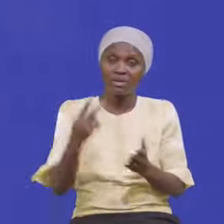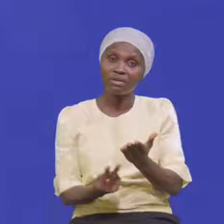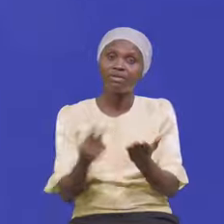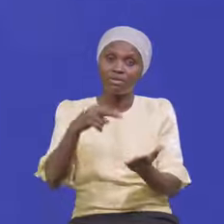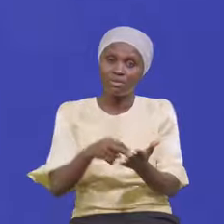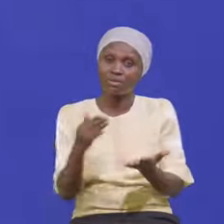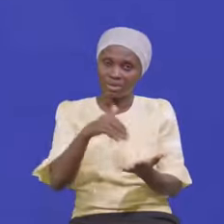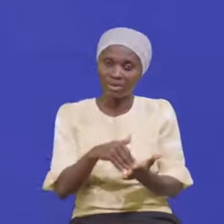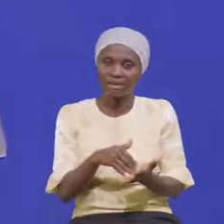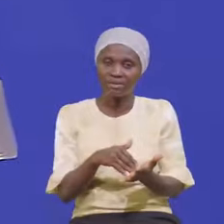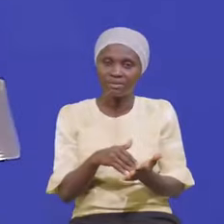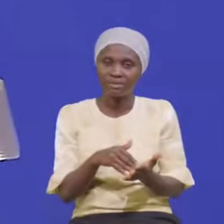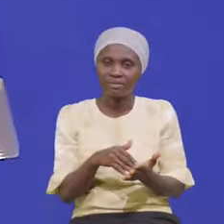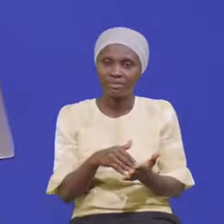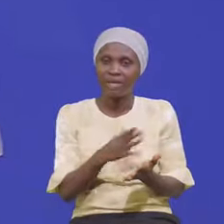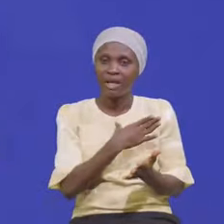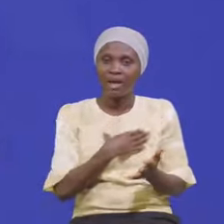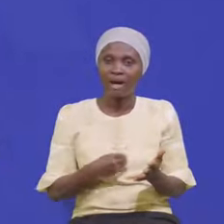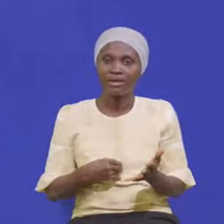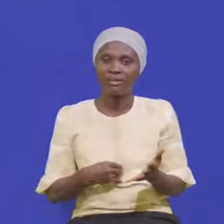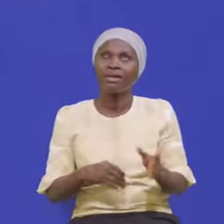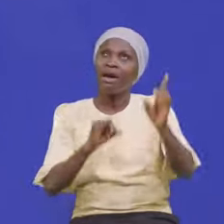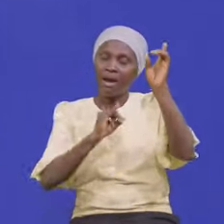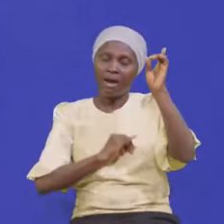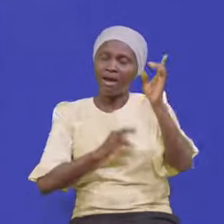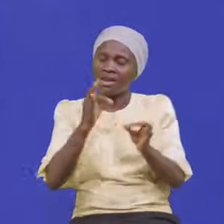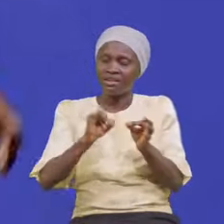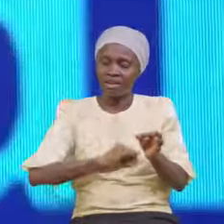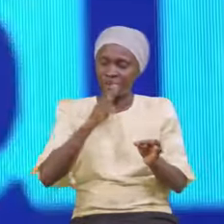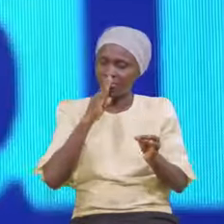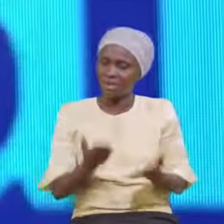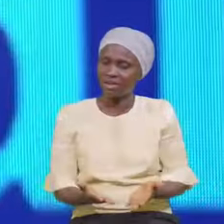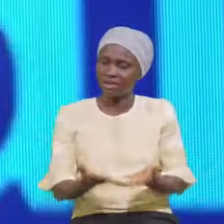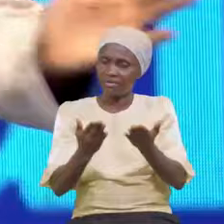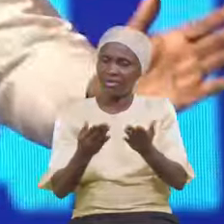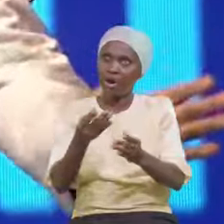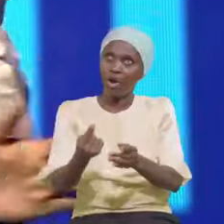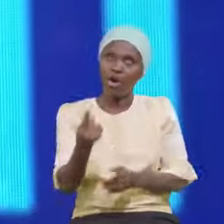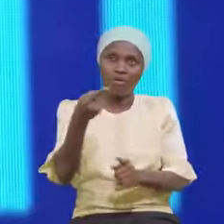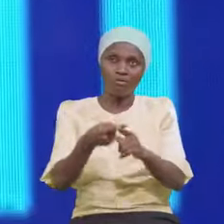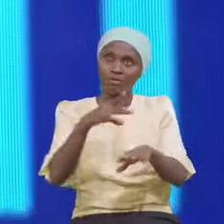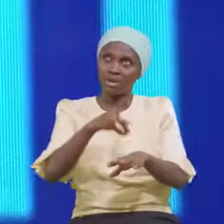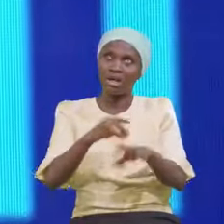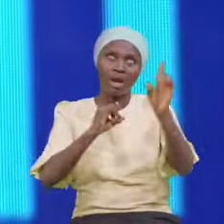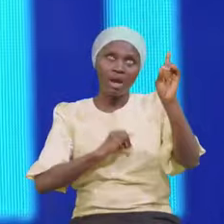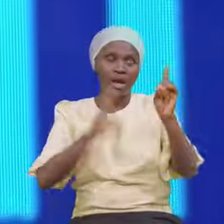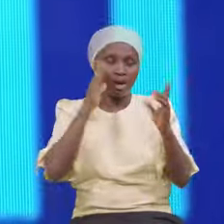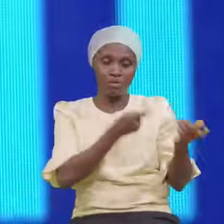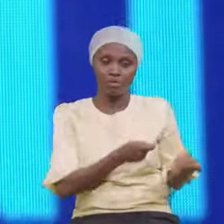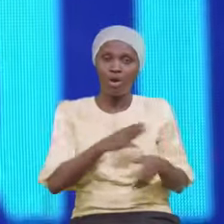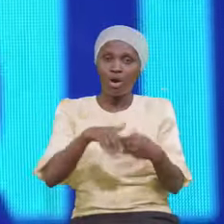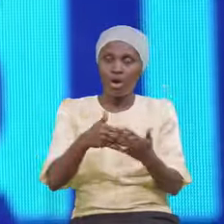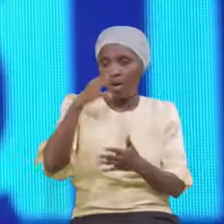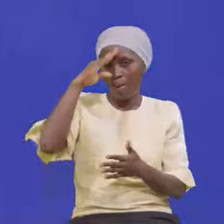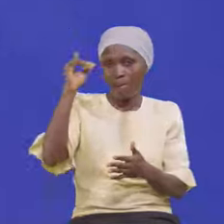చేయబడ్డాడు. తిరిగి మరణాల లేచారు. I if I be lifted up from the earth will draw all men unto